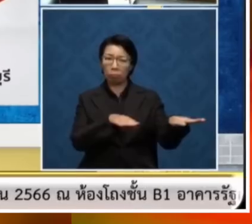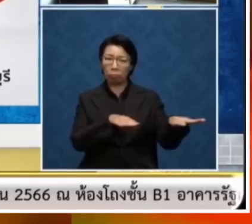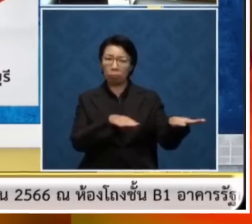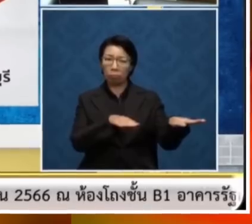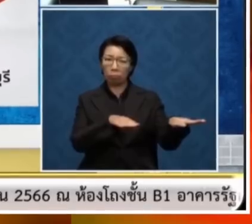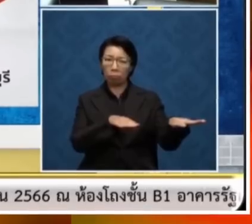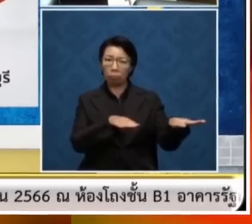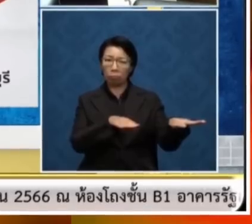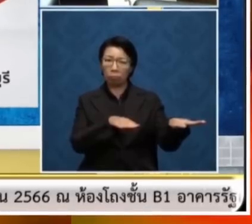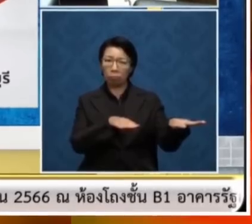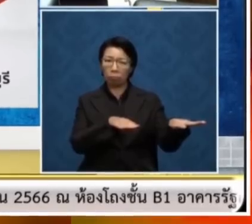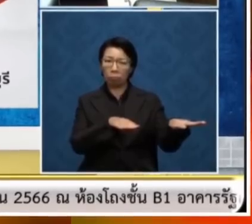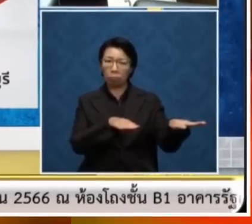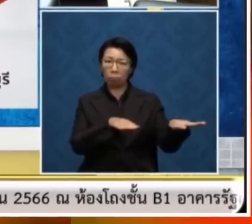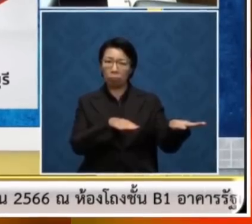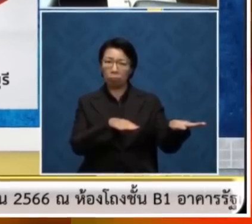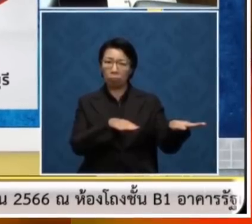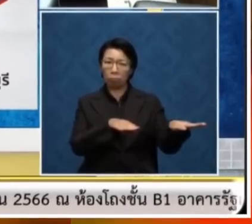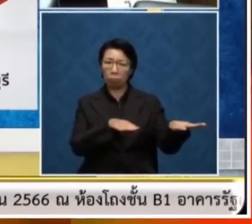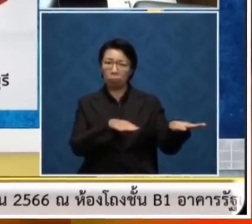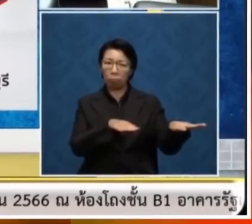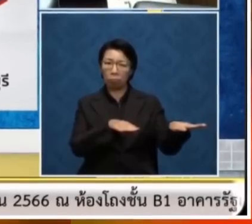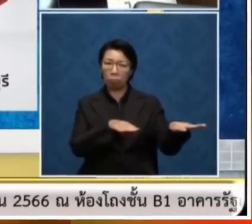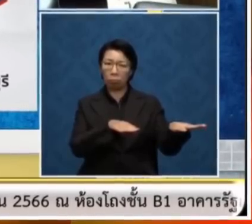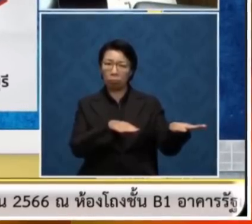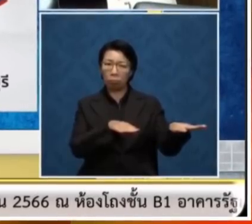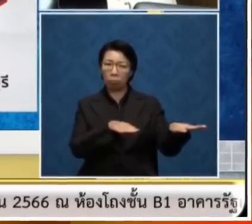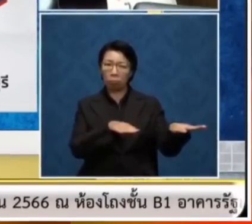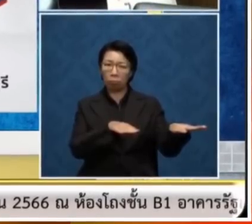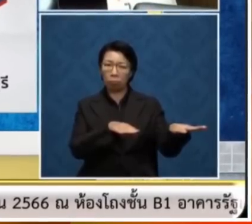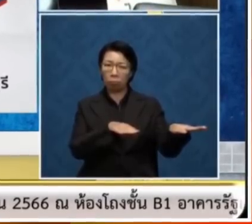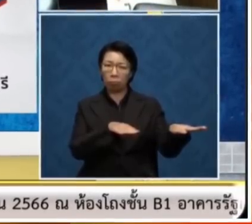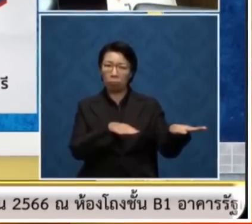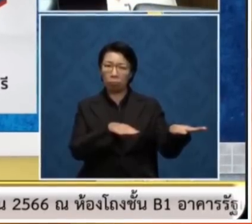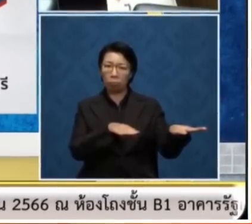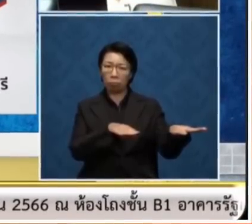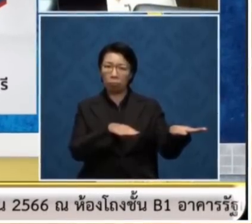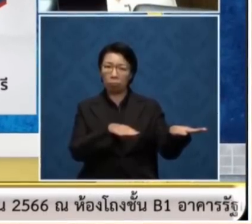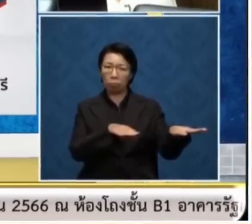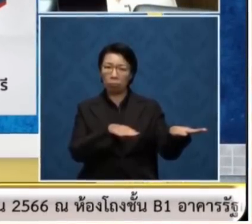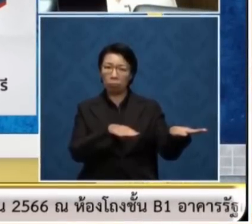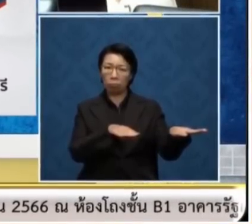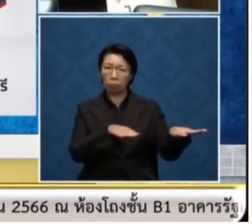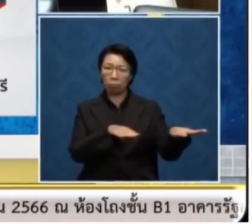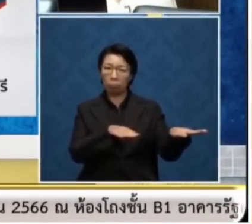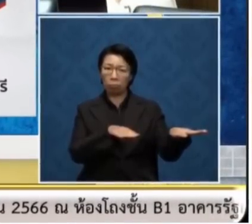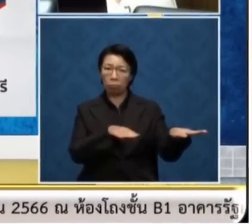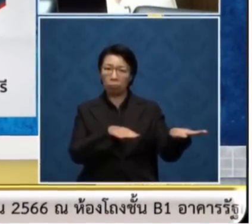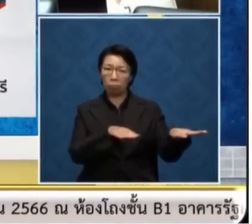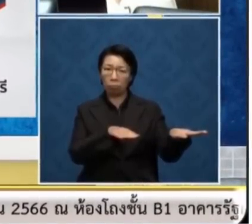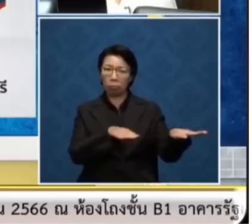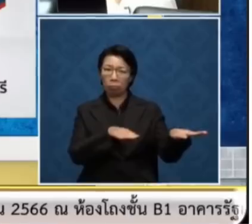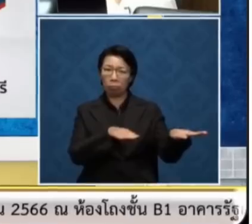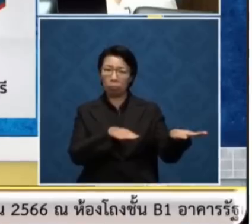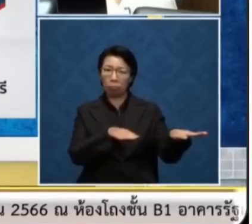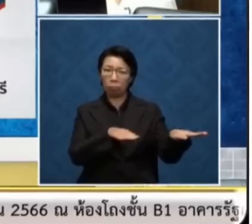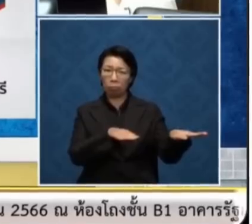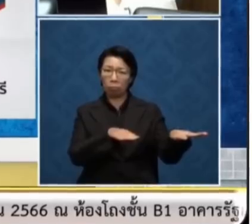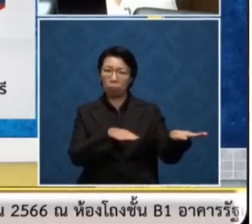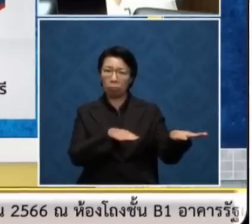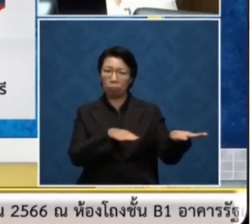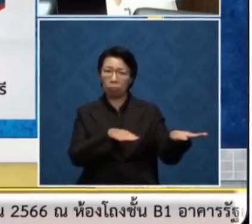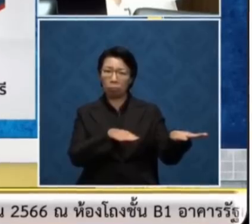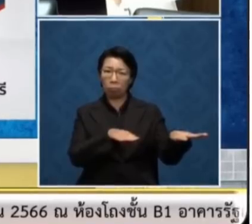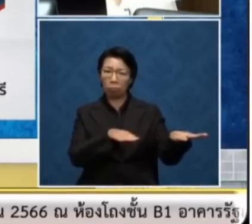นโรงงานไฟฟ้าเราไปฟังเริ่มต้นจากเบญจาแสงจันทร์สมาชิกสภาผู้แทนราษฎ